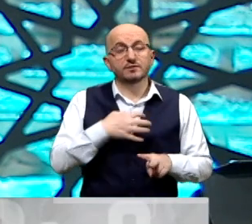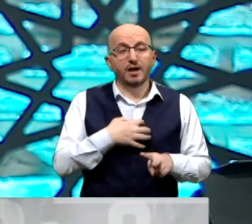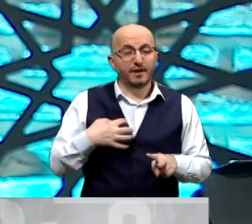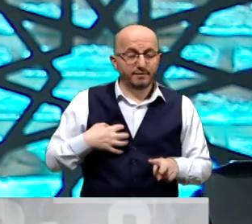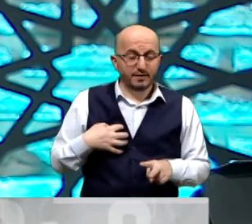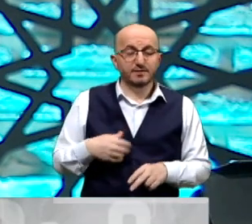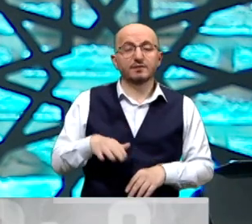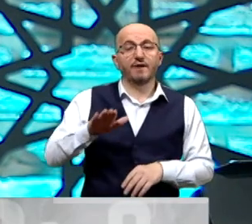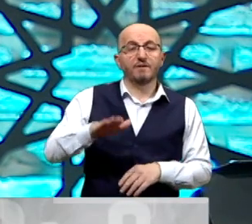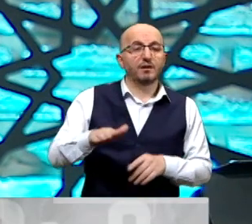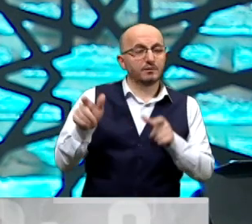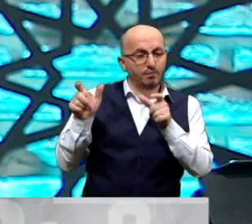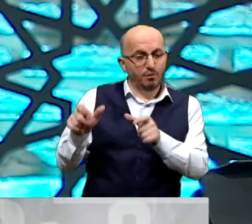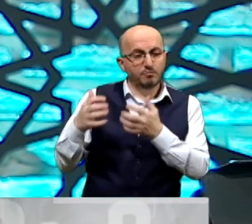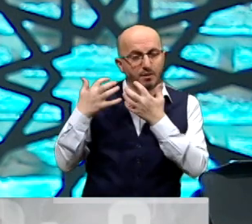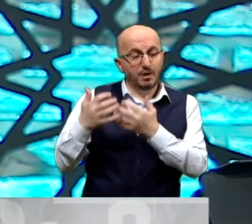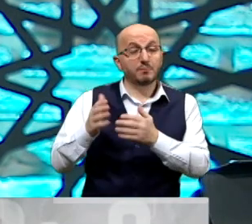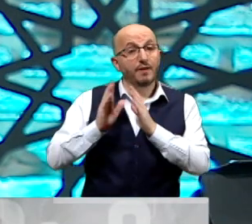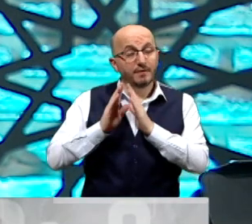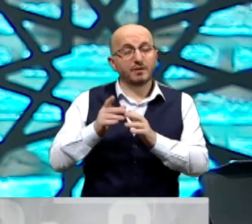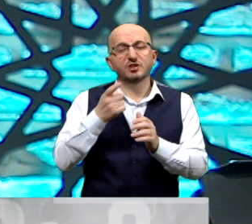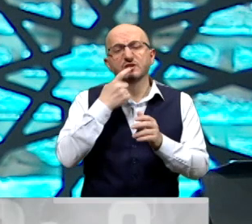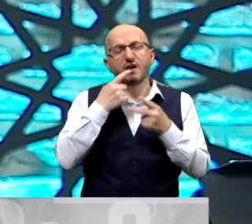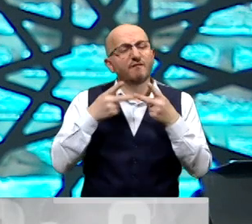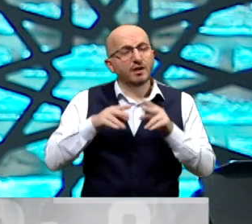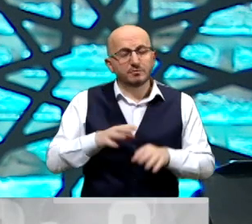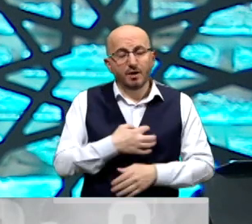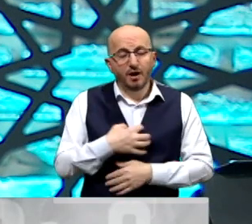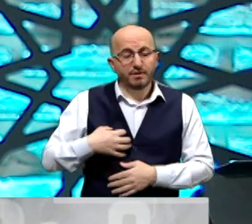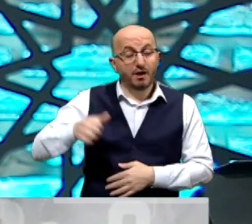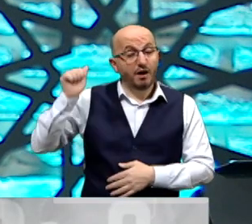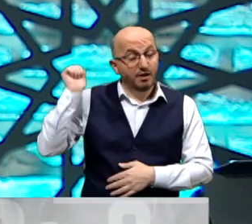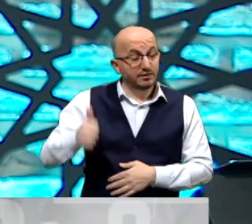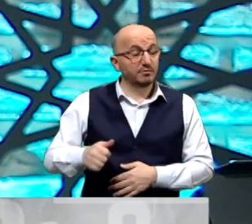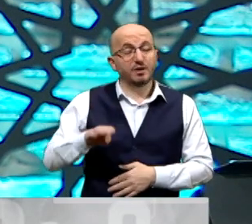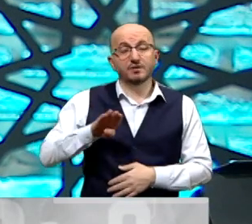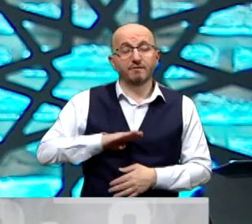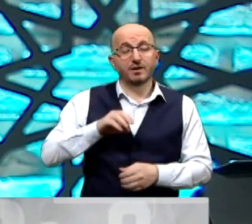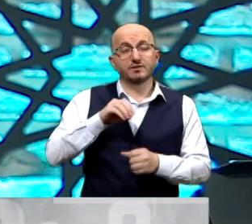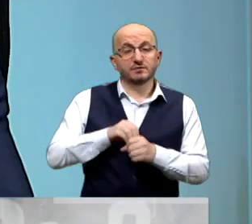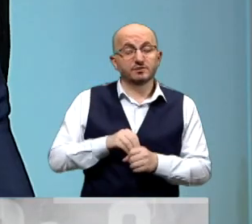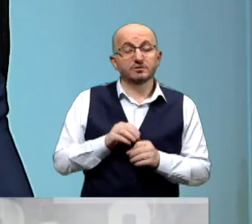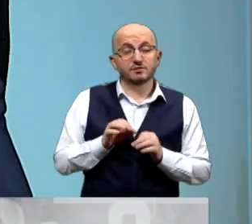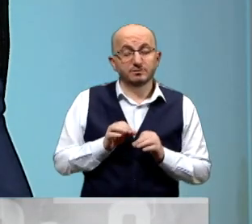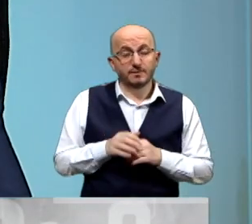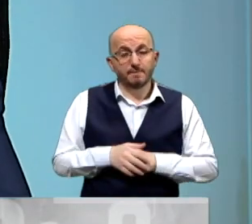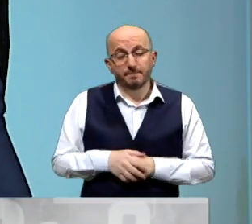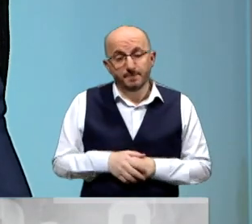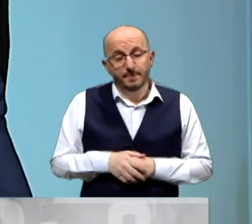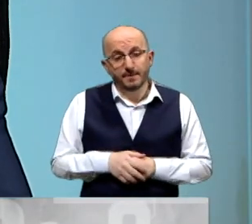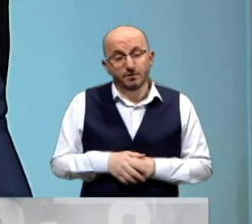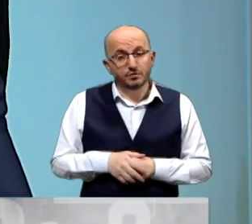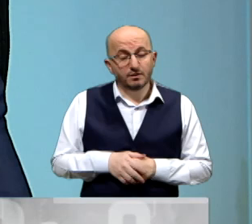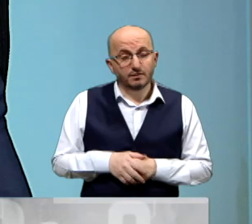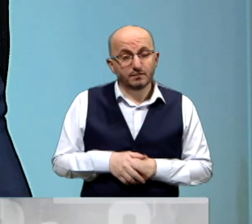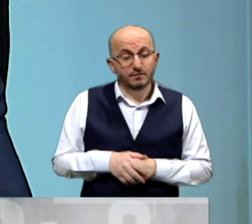elini çekme İnşallah yaşı kaç olursa olsun anne her zaman evladı için çok önemli değil mi hocam o